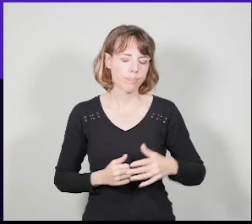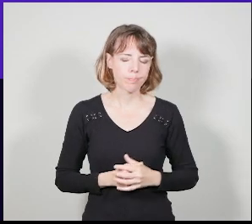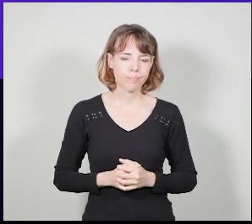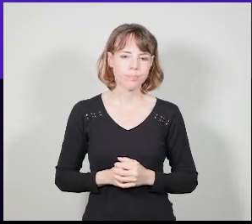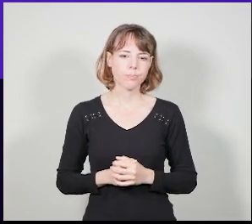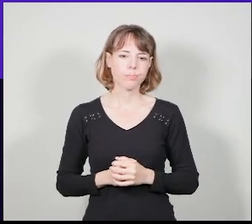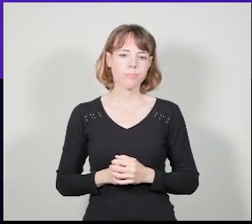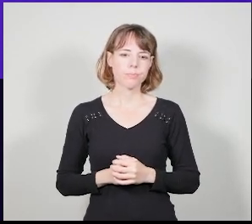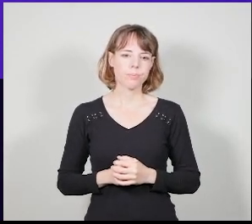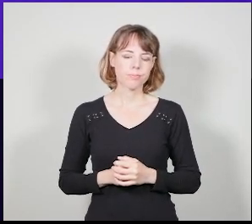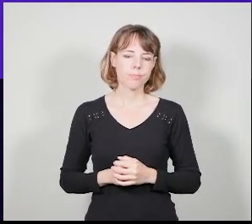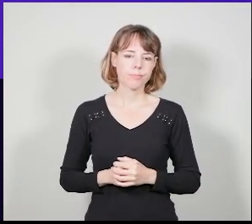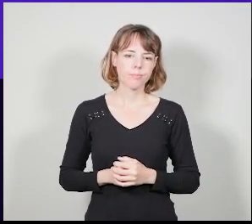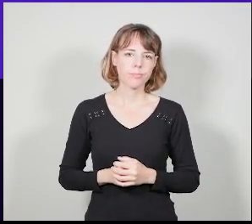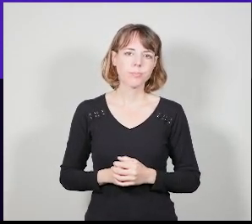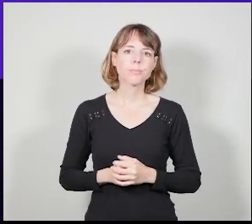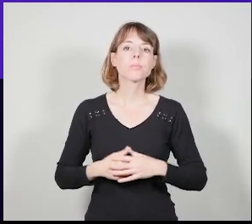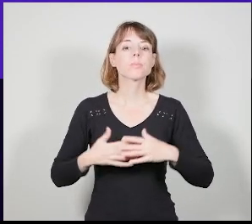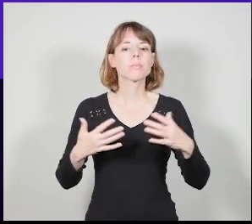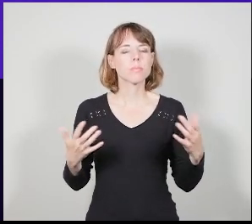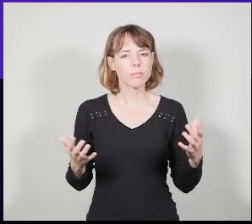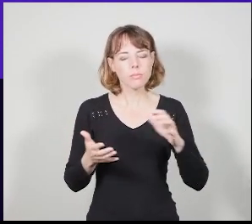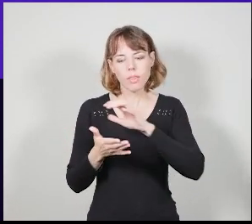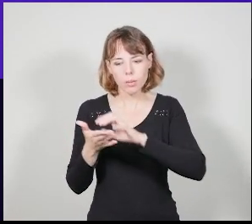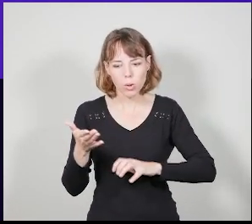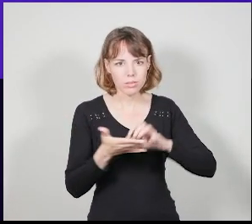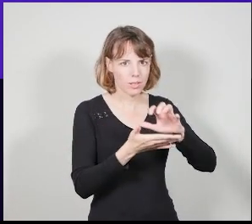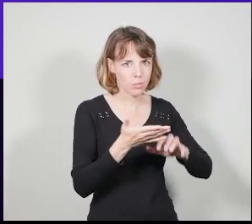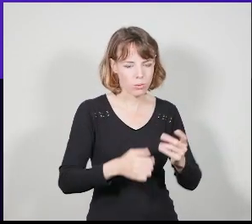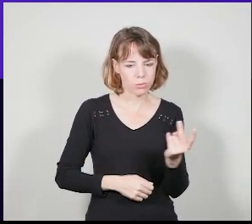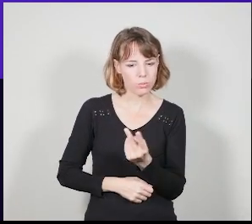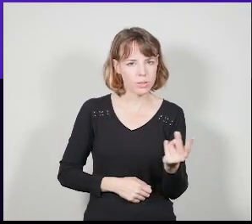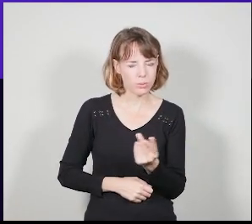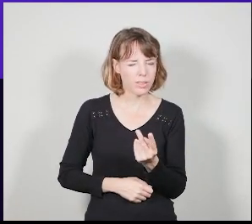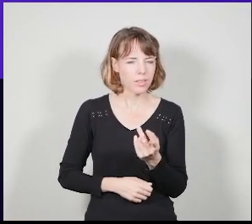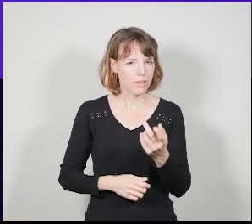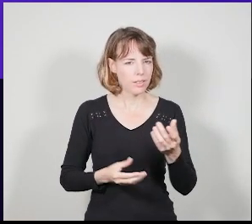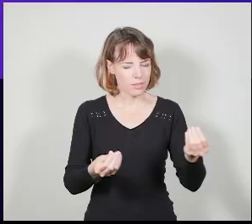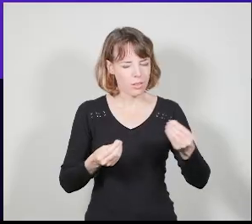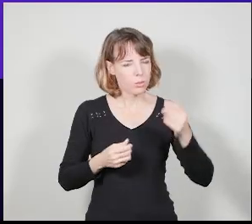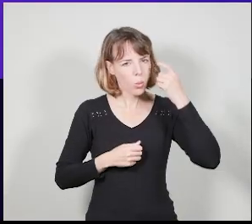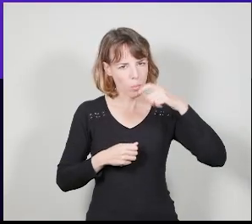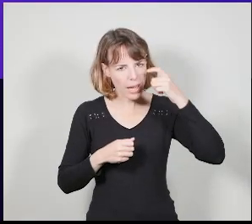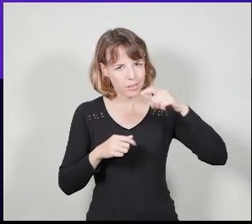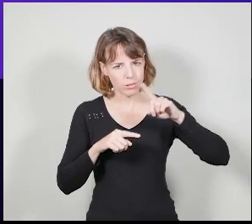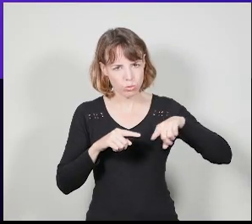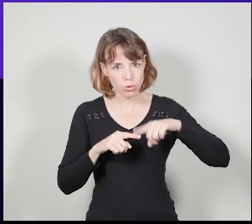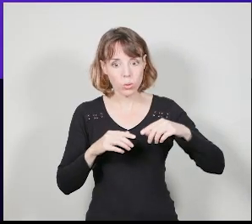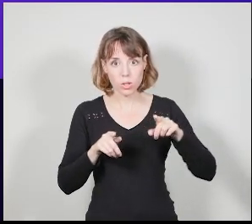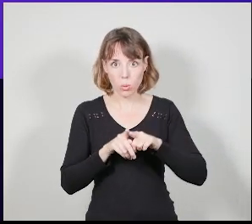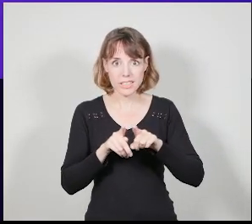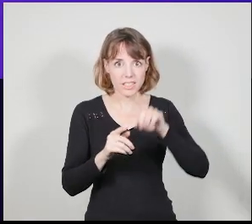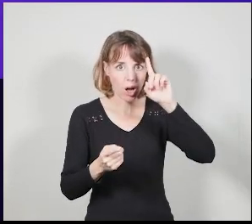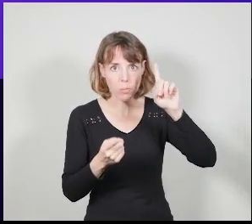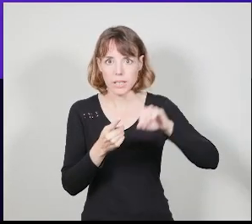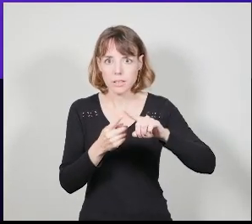commencer en essayant de voir comment vos deux rapports posent justement des constats, mais aussi des jalons pour avancer autour de